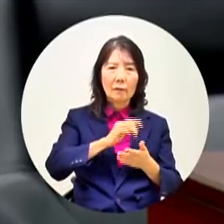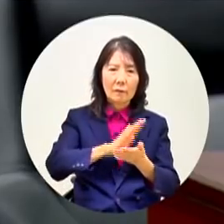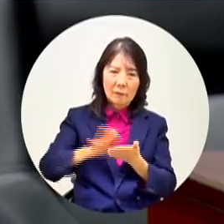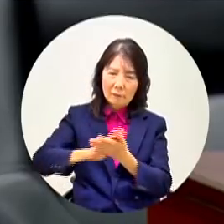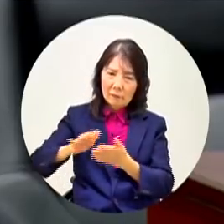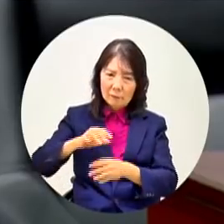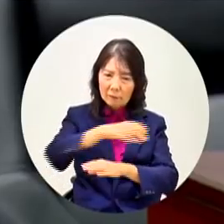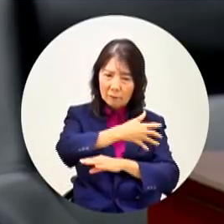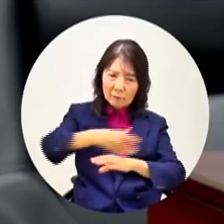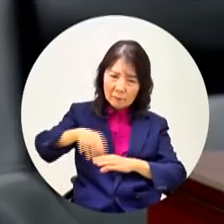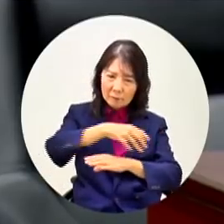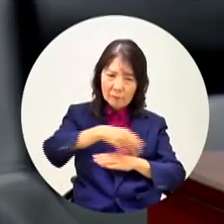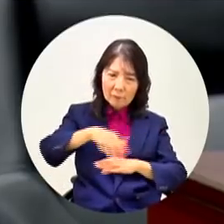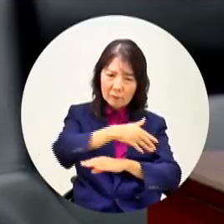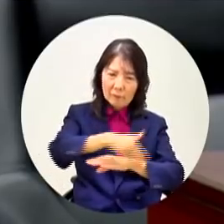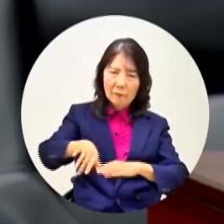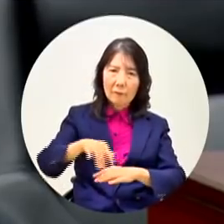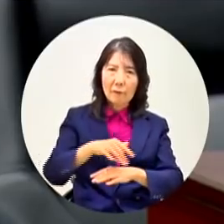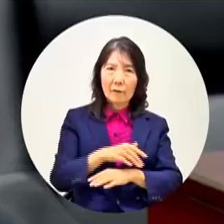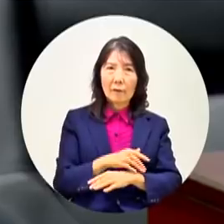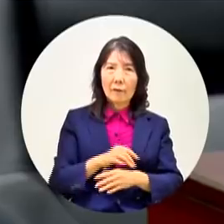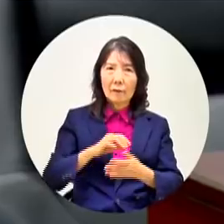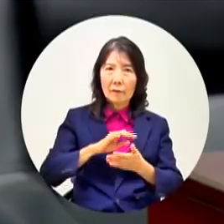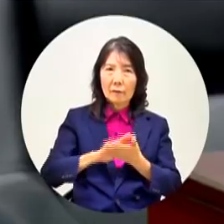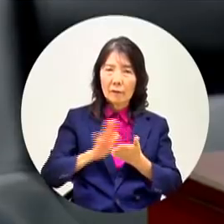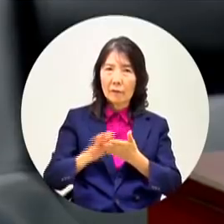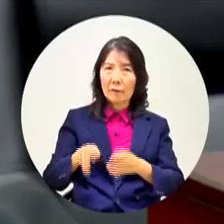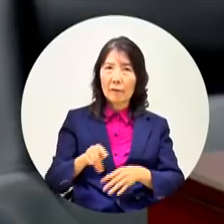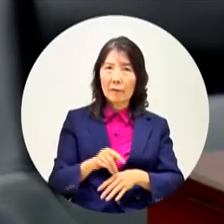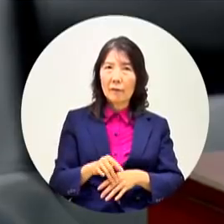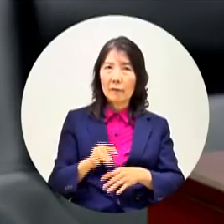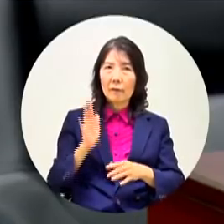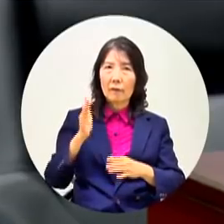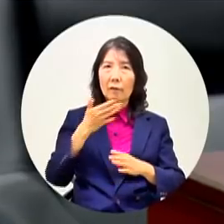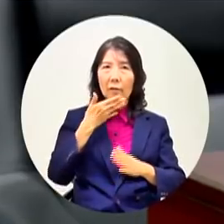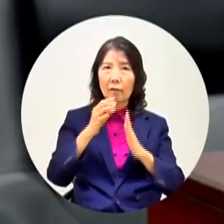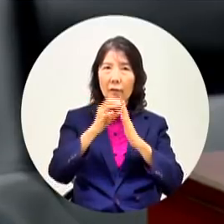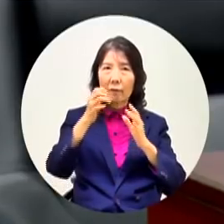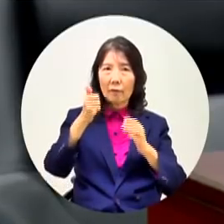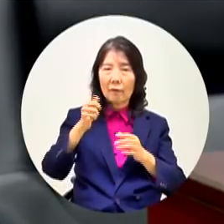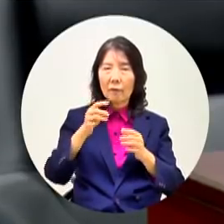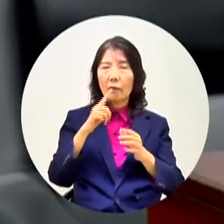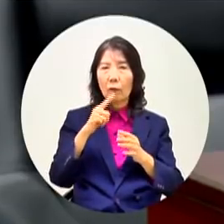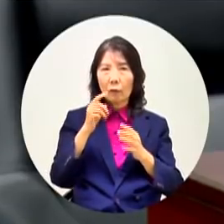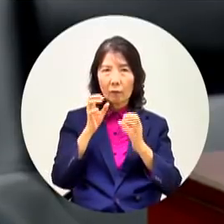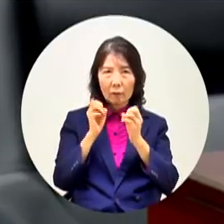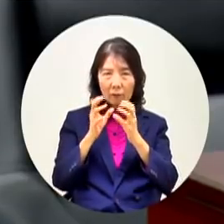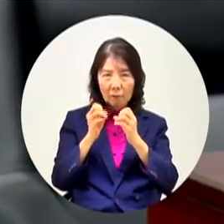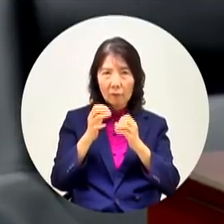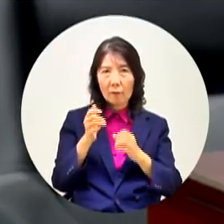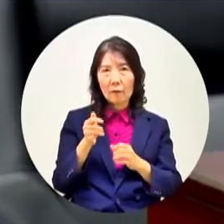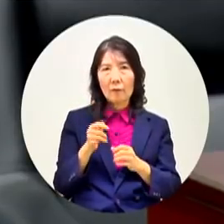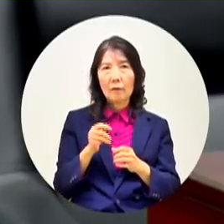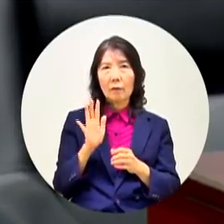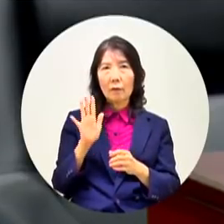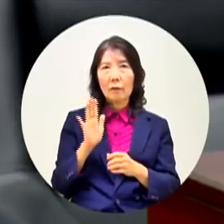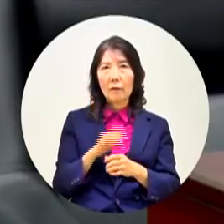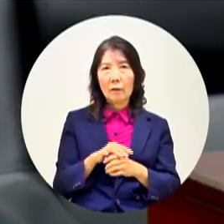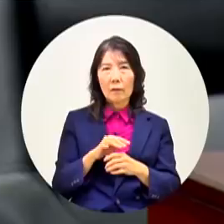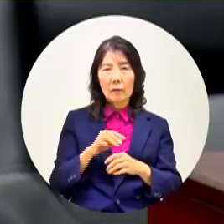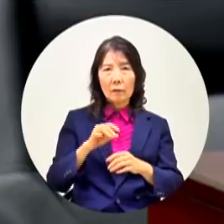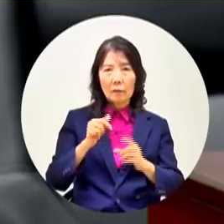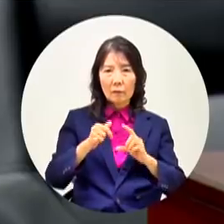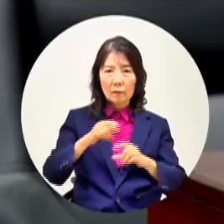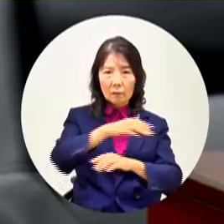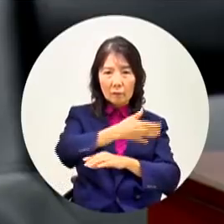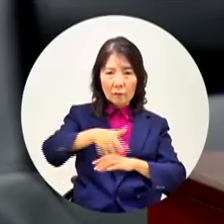来给咱清这条水沟。当然，啊，咱个水利局长我刚有甲伊讨论了。伊虽然区域排水，我们管